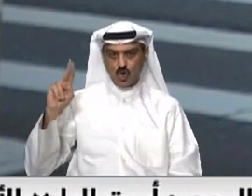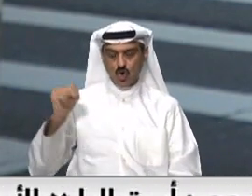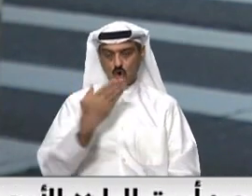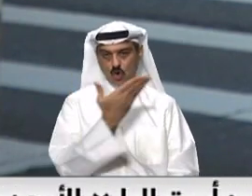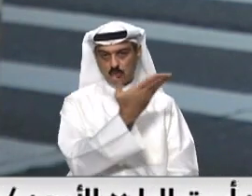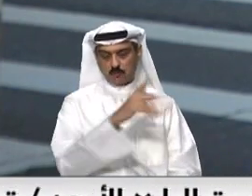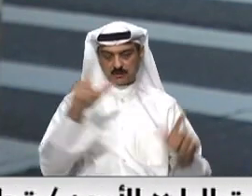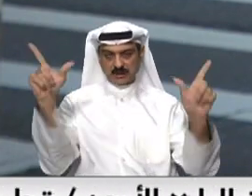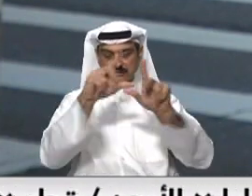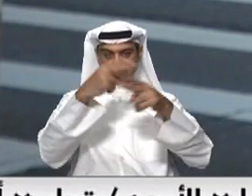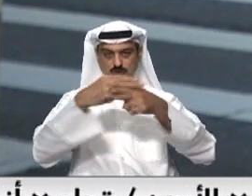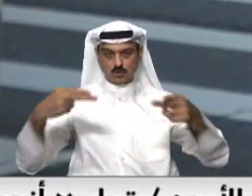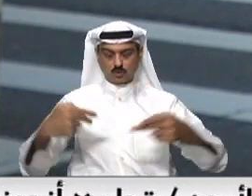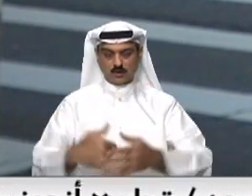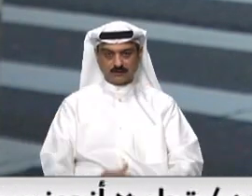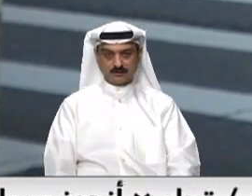عبد العزيز تلفزيون دوله الكويت